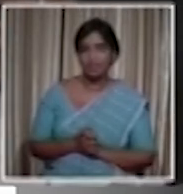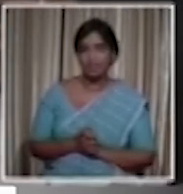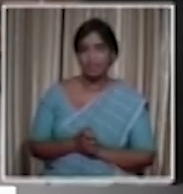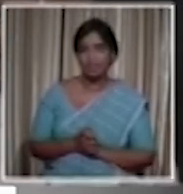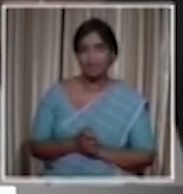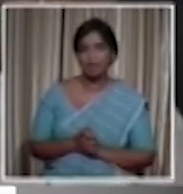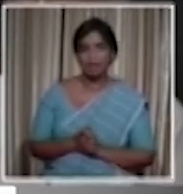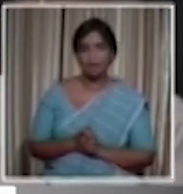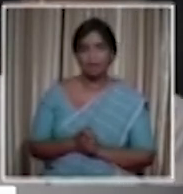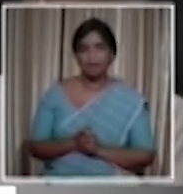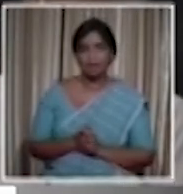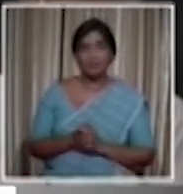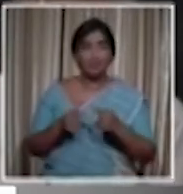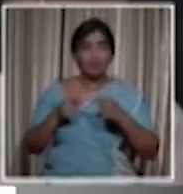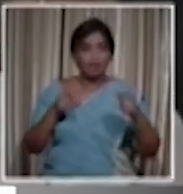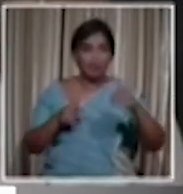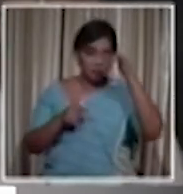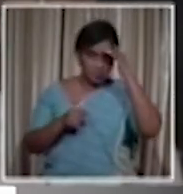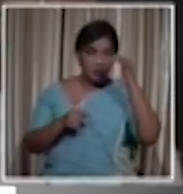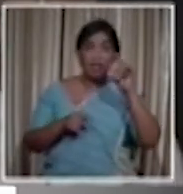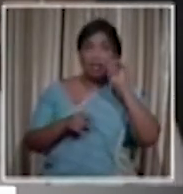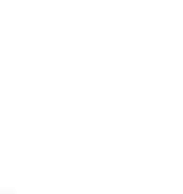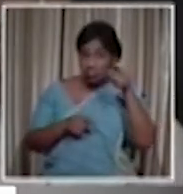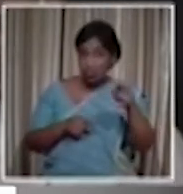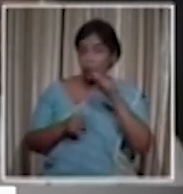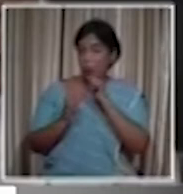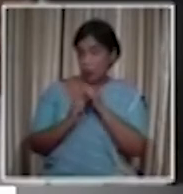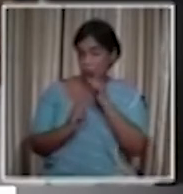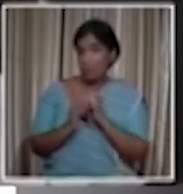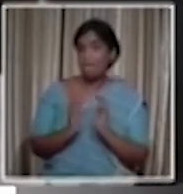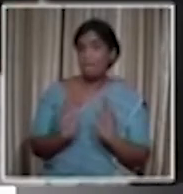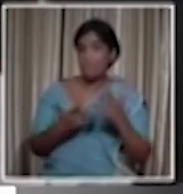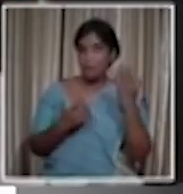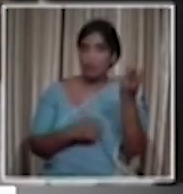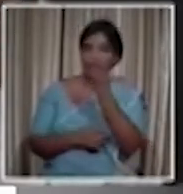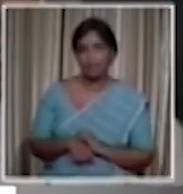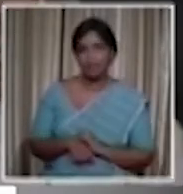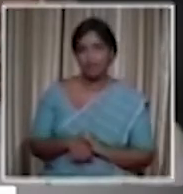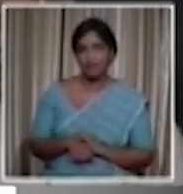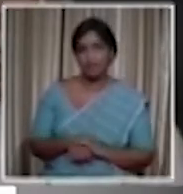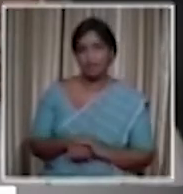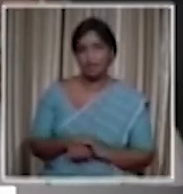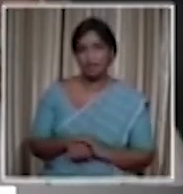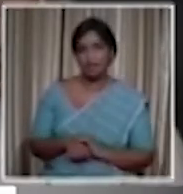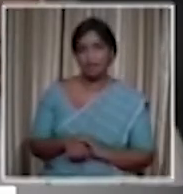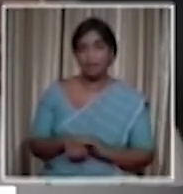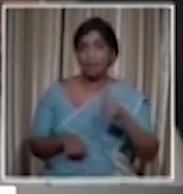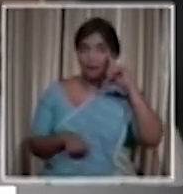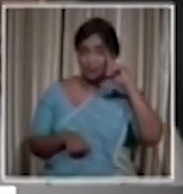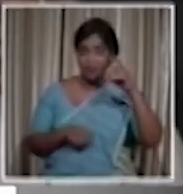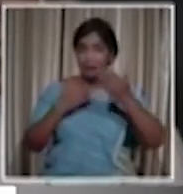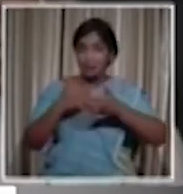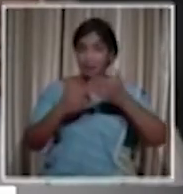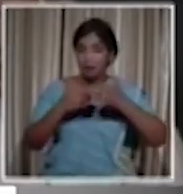මේ විපක්ෂ නායකතුමාත් ගේන්න එතුමගේ පියා තමයි ඒක ඔක්කොම පටන් ගත්තේ අපි තුන් දෙනාම යමු එකට වෙලා චීනයේ ඉදිකරන තට්ටු